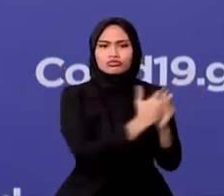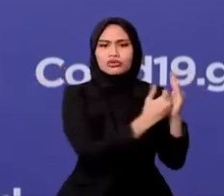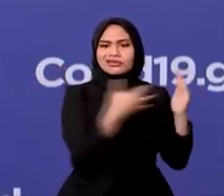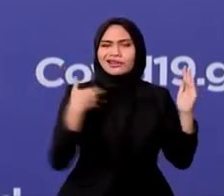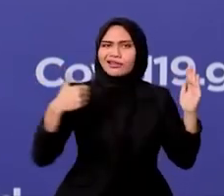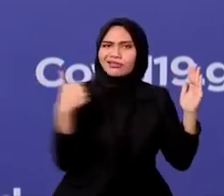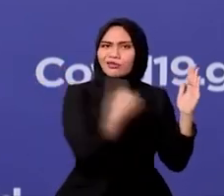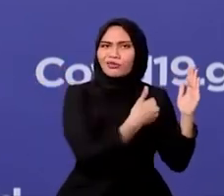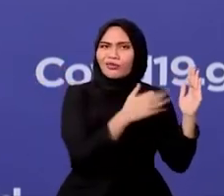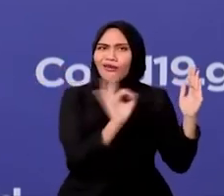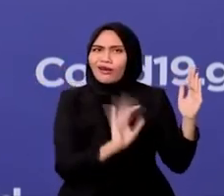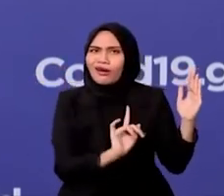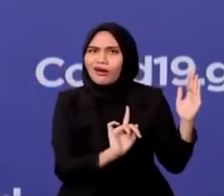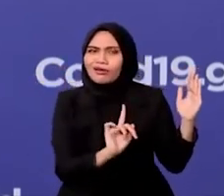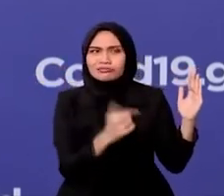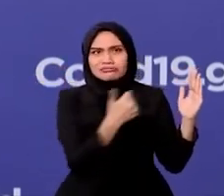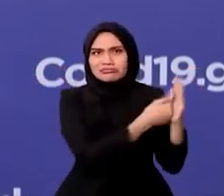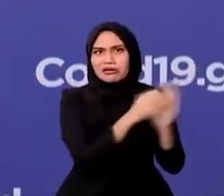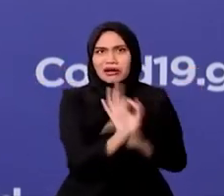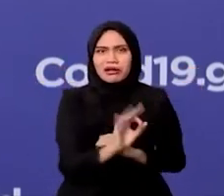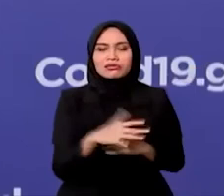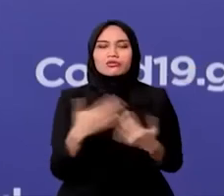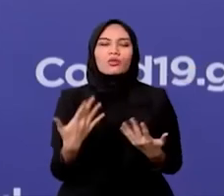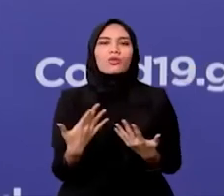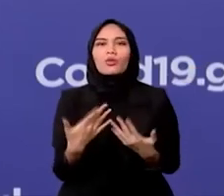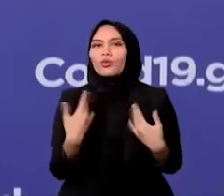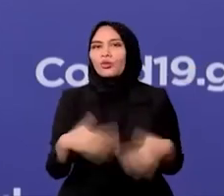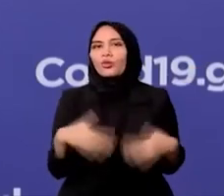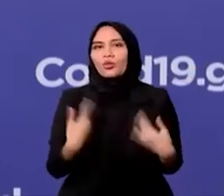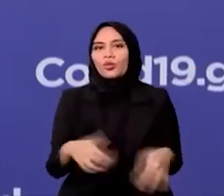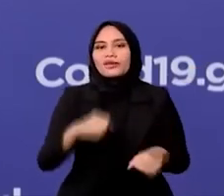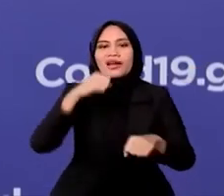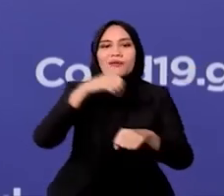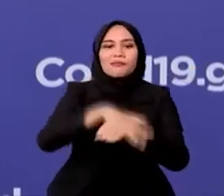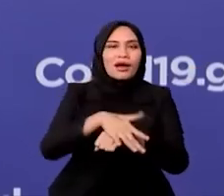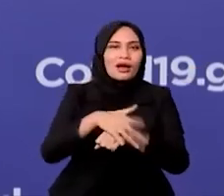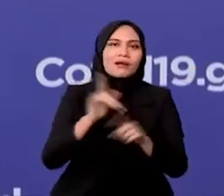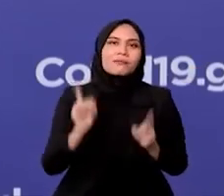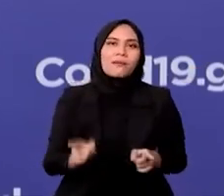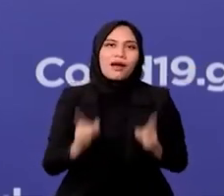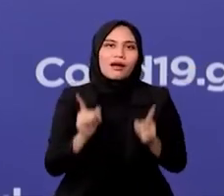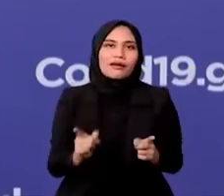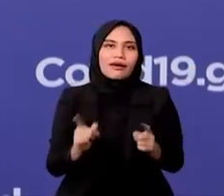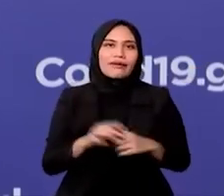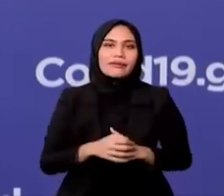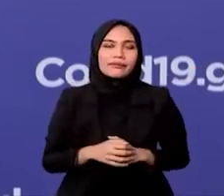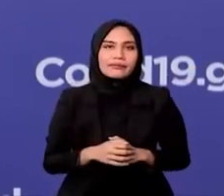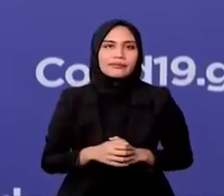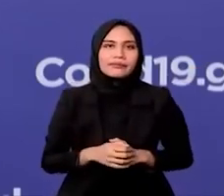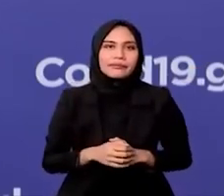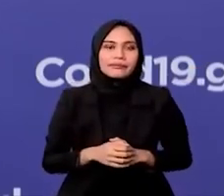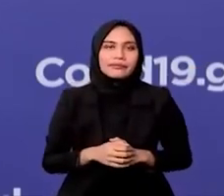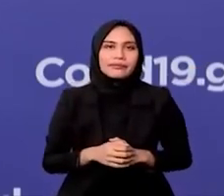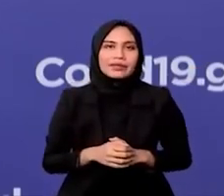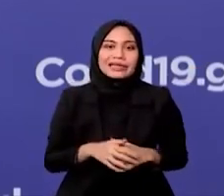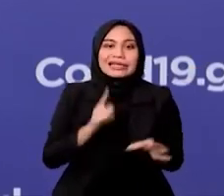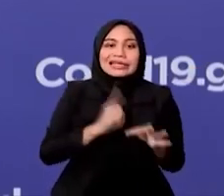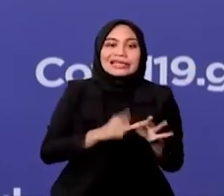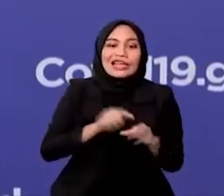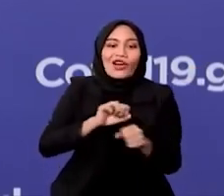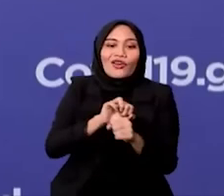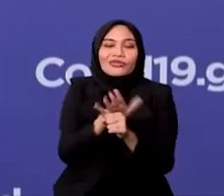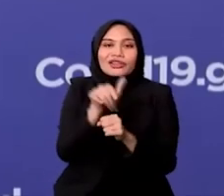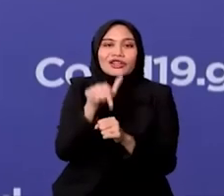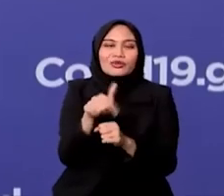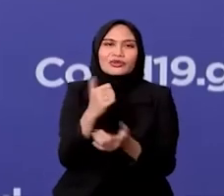maka tentu akan berakibat fatal apa tidak disiplin masyarakat inti dari berkovitz itu adalah